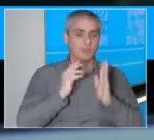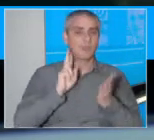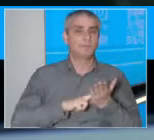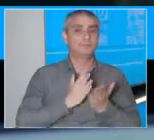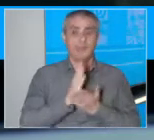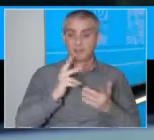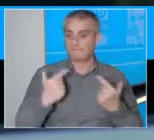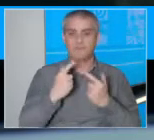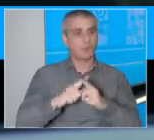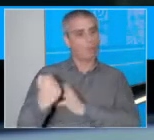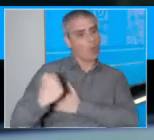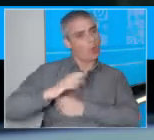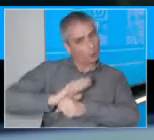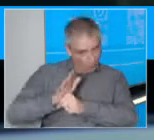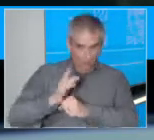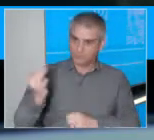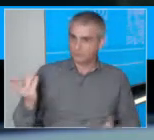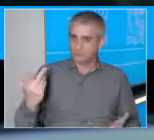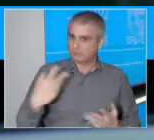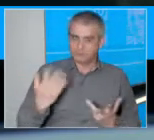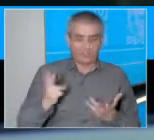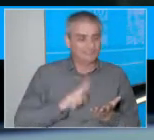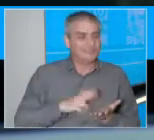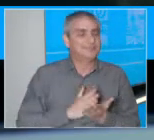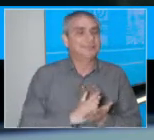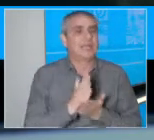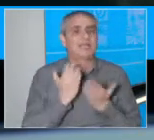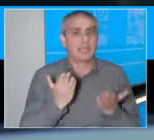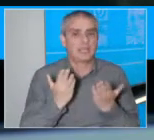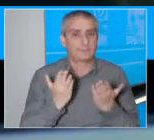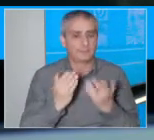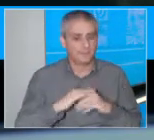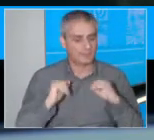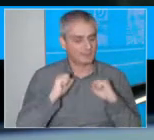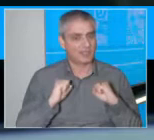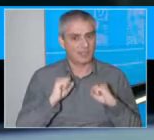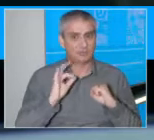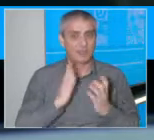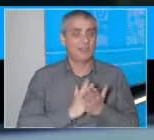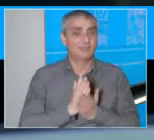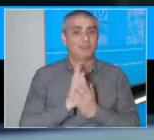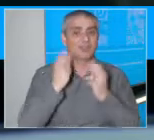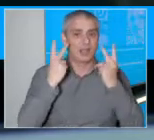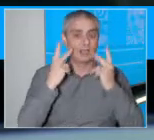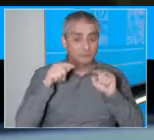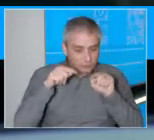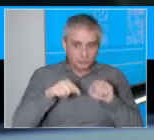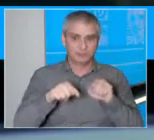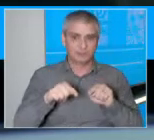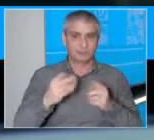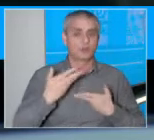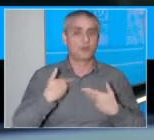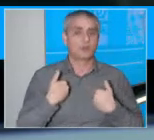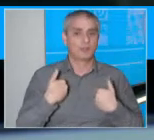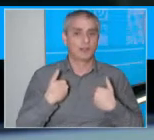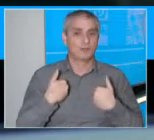והמלחמה הופכת לאיזה אירוע כוחני, של אני נגדך, בלי שיש פה איזה צדק, איזה קרקע מוצקה של צדק, של ערכים, שהיא זו שנותנת לנו...